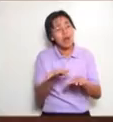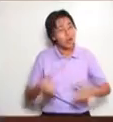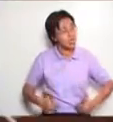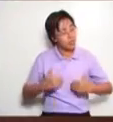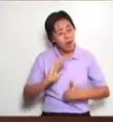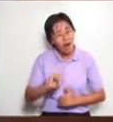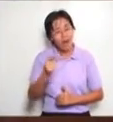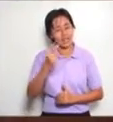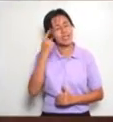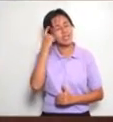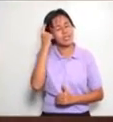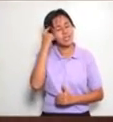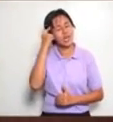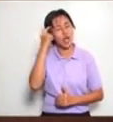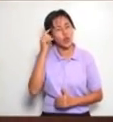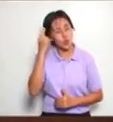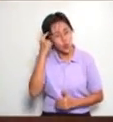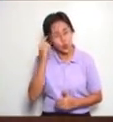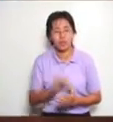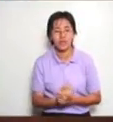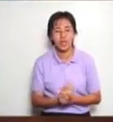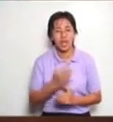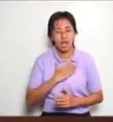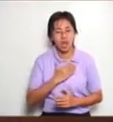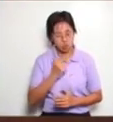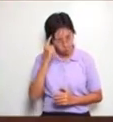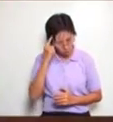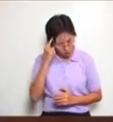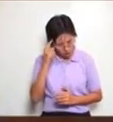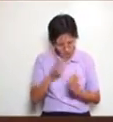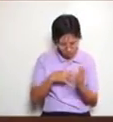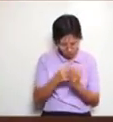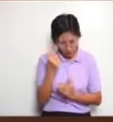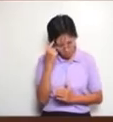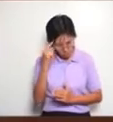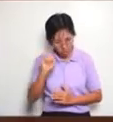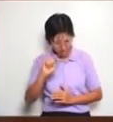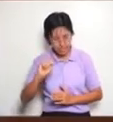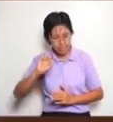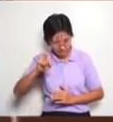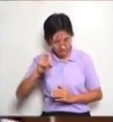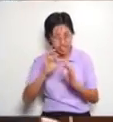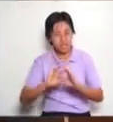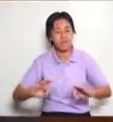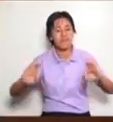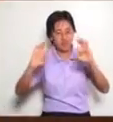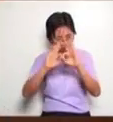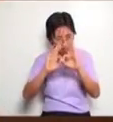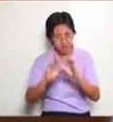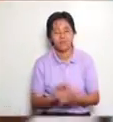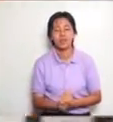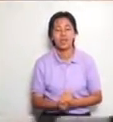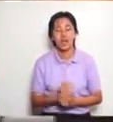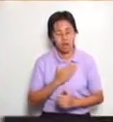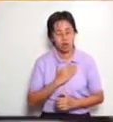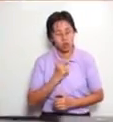โดยการลงทุนชิดอย่รู้เท่าะเตรียทุนสำรองอย่างรู้ทันด้วยสติบัญญาสัทธา Legendary แล